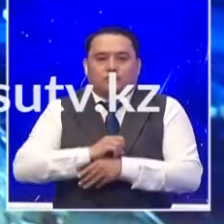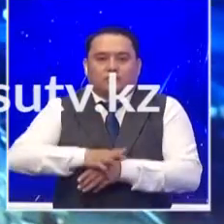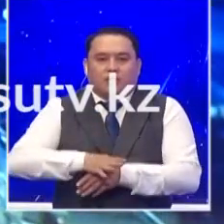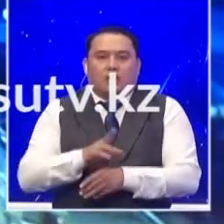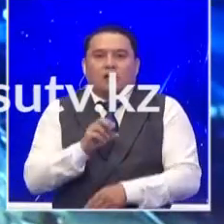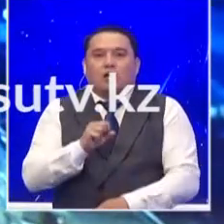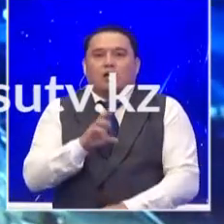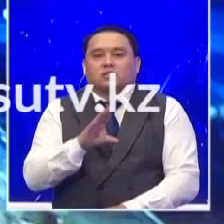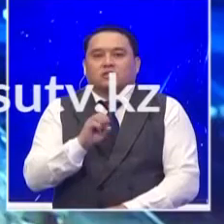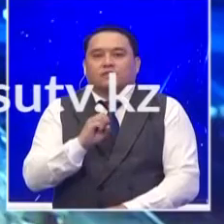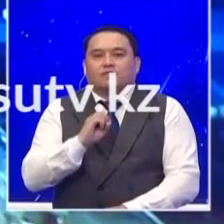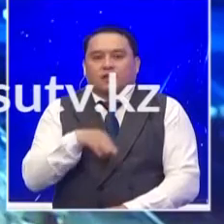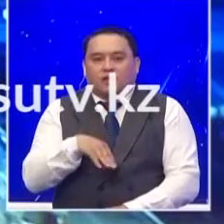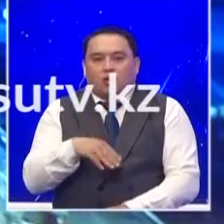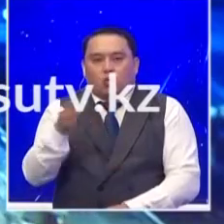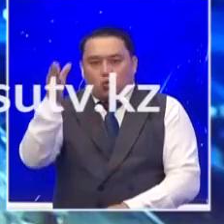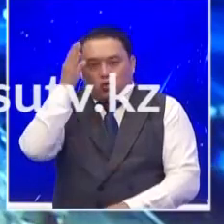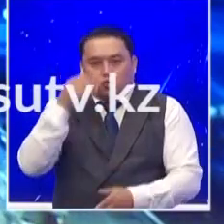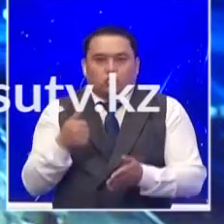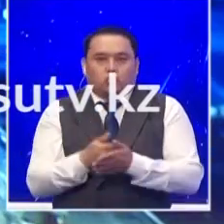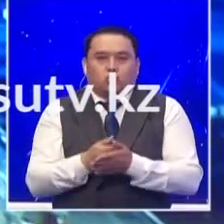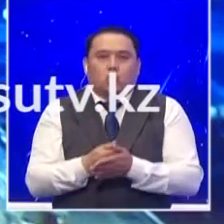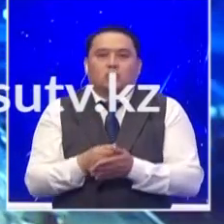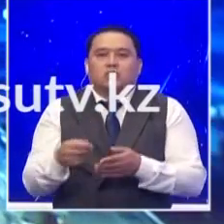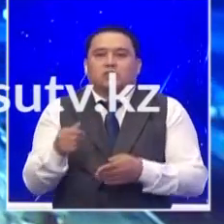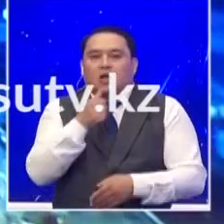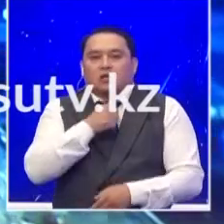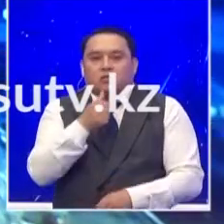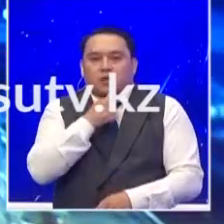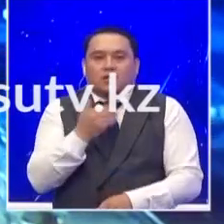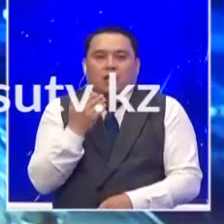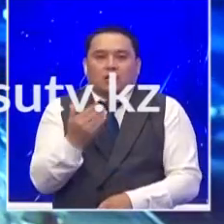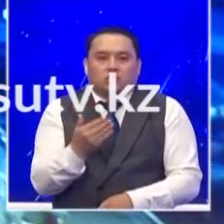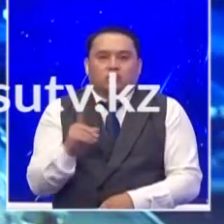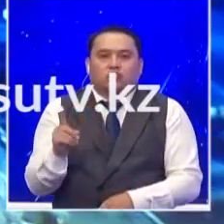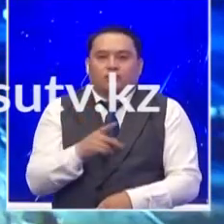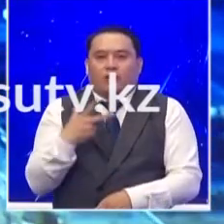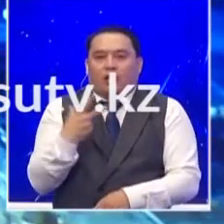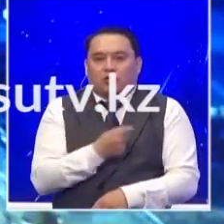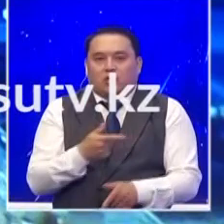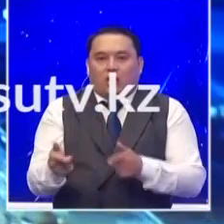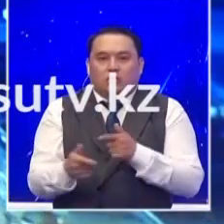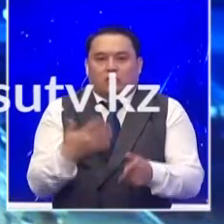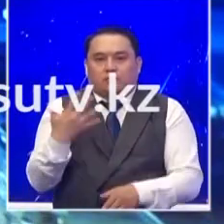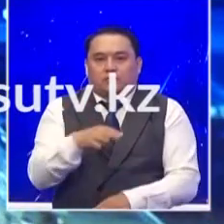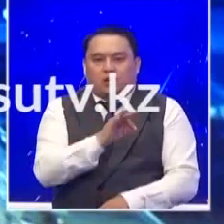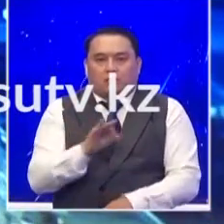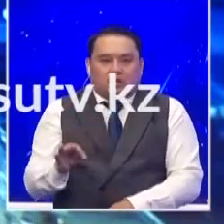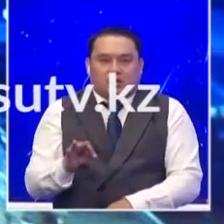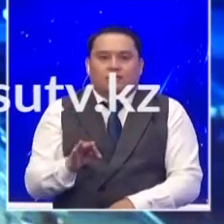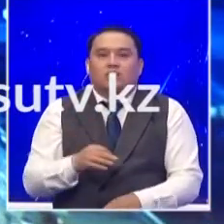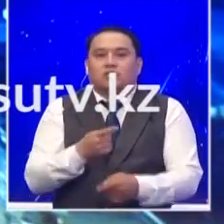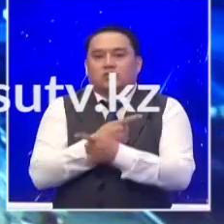«КазВак», изобретенная казахстанскими учеными, достигла стадии клинических испытаний. А это значит, что вакцина готова на